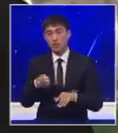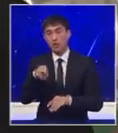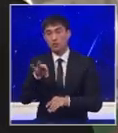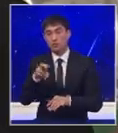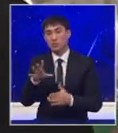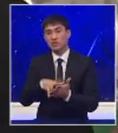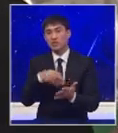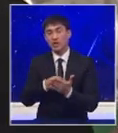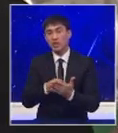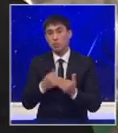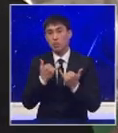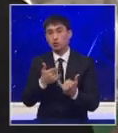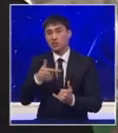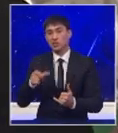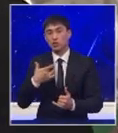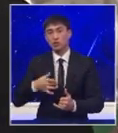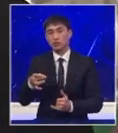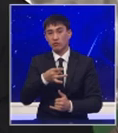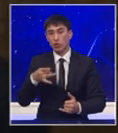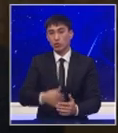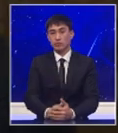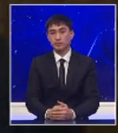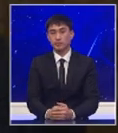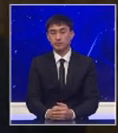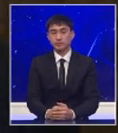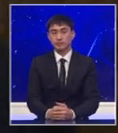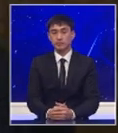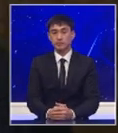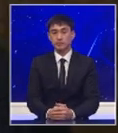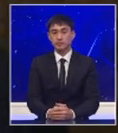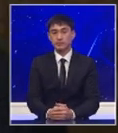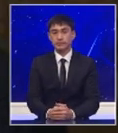удостоен звания почетного гражданина Жамбылского района.